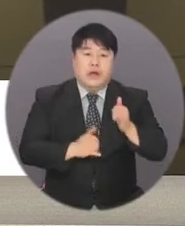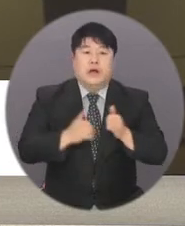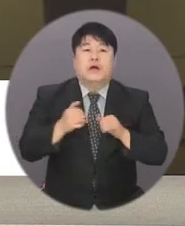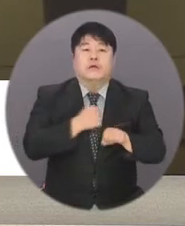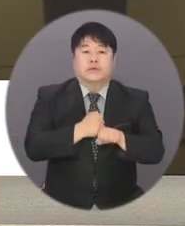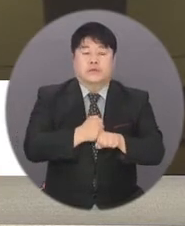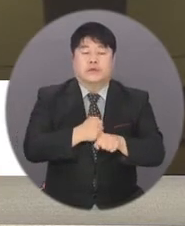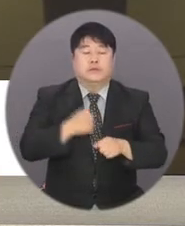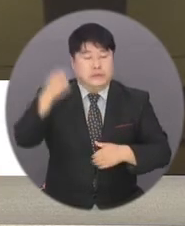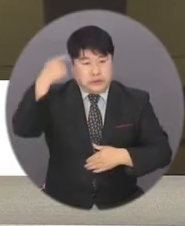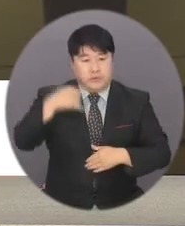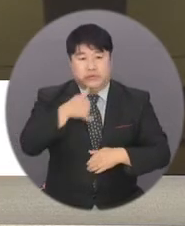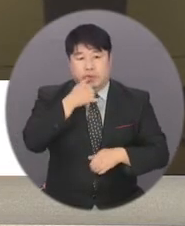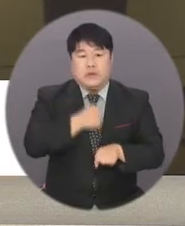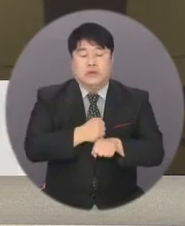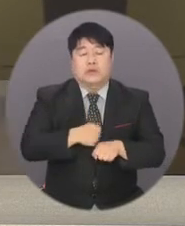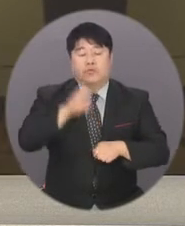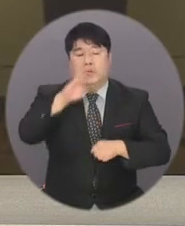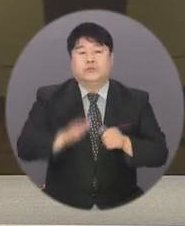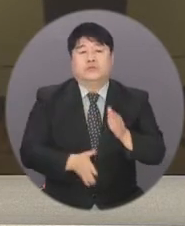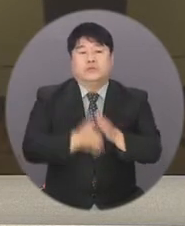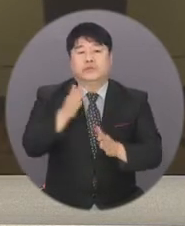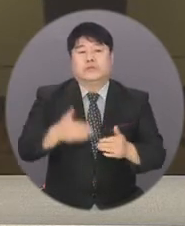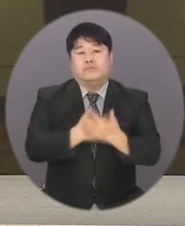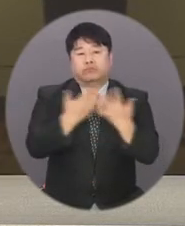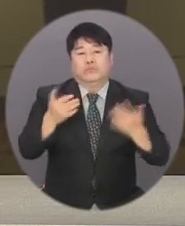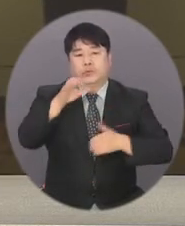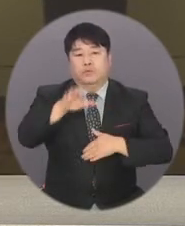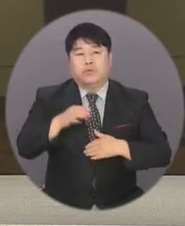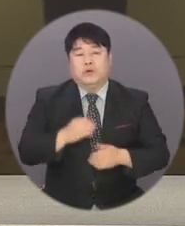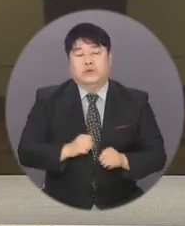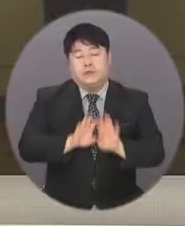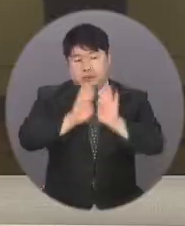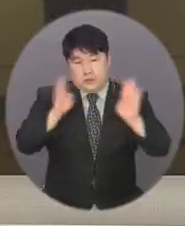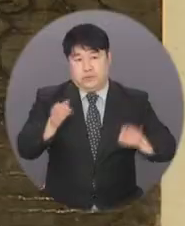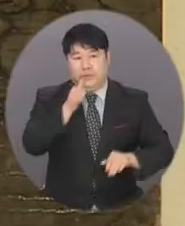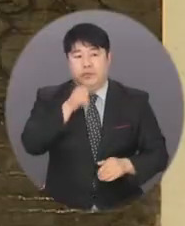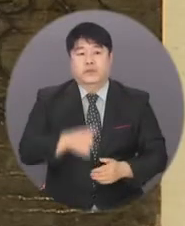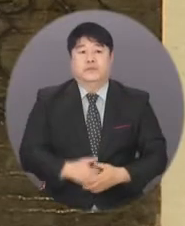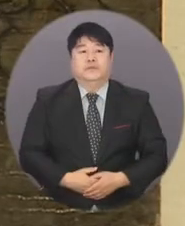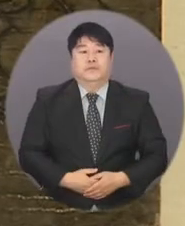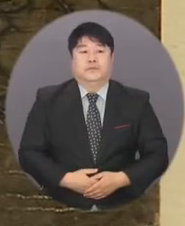광주 시립미술관에서 열리고 있습니다. 보도에 한신구 기자입니다.